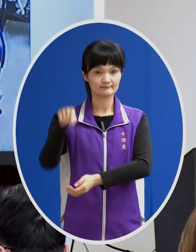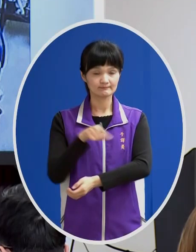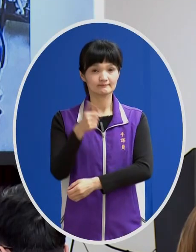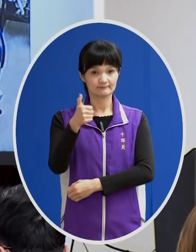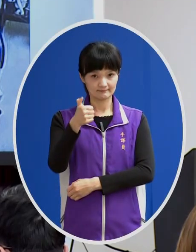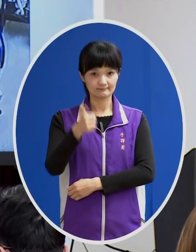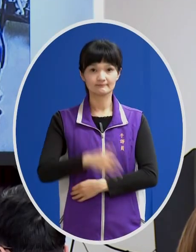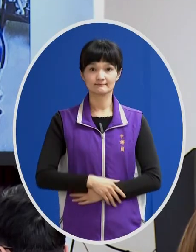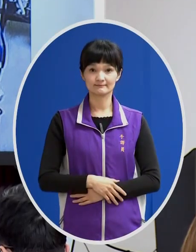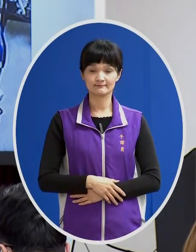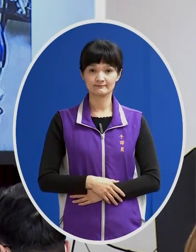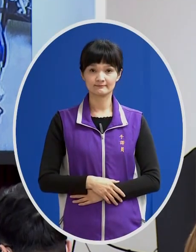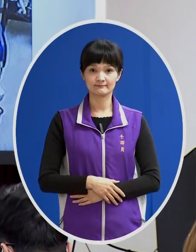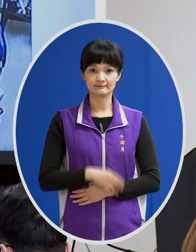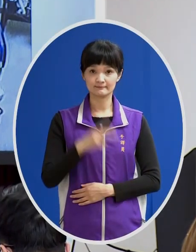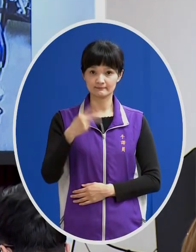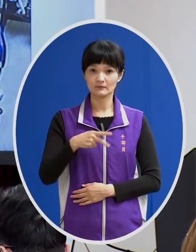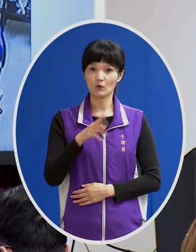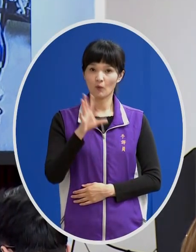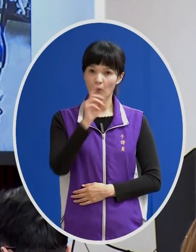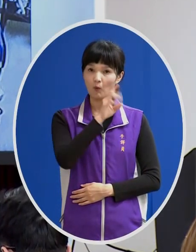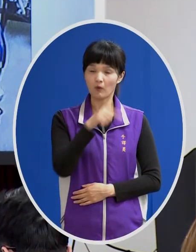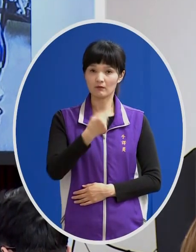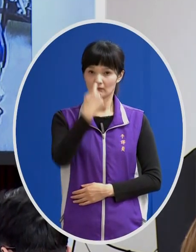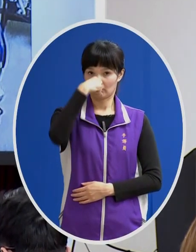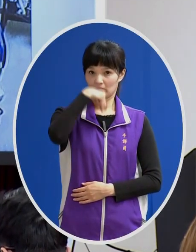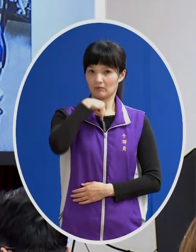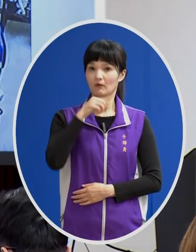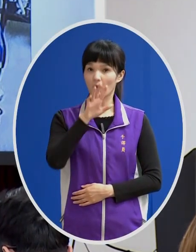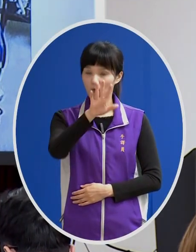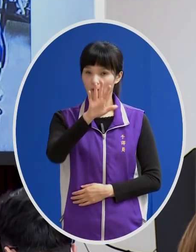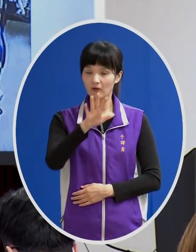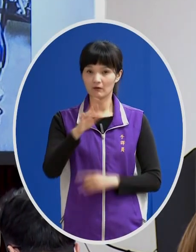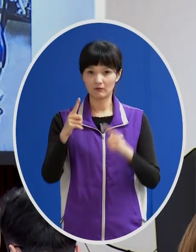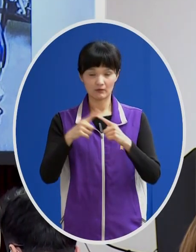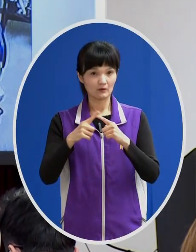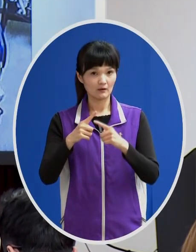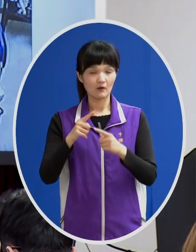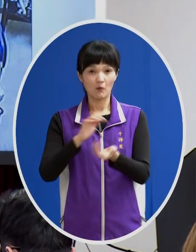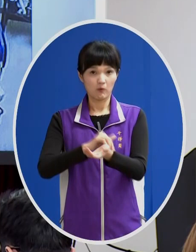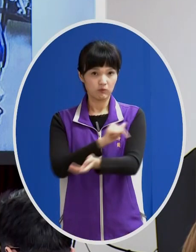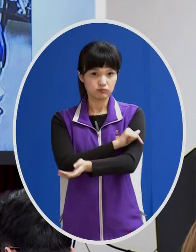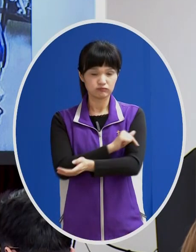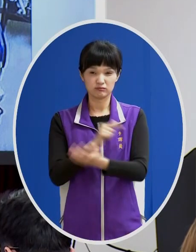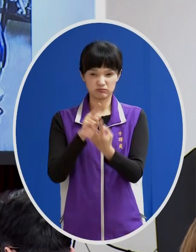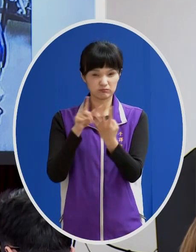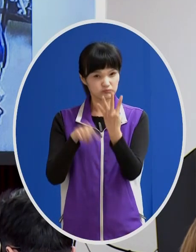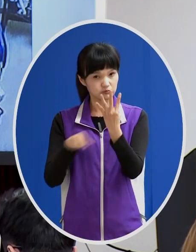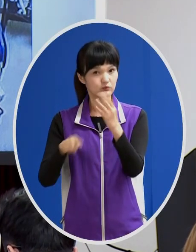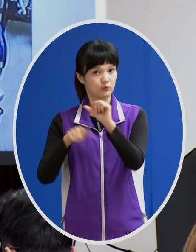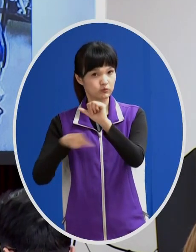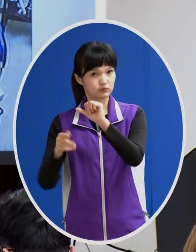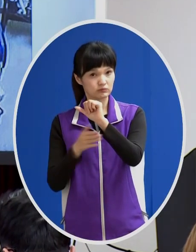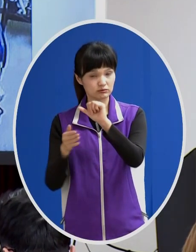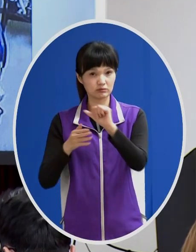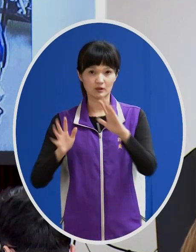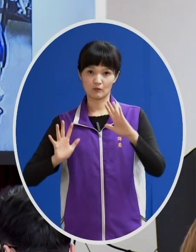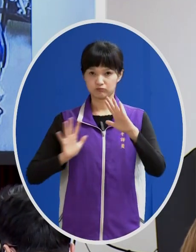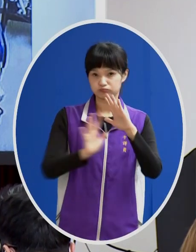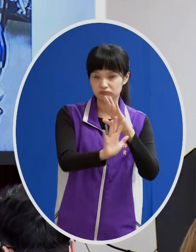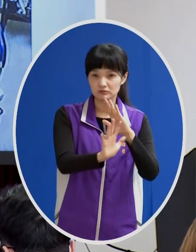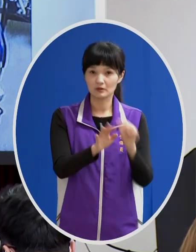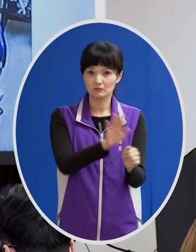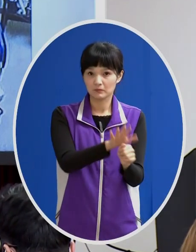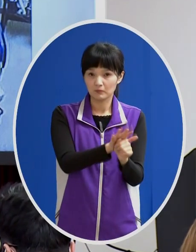易。 那有时候在插管的时候，哦，进去就更多人哦，可能4、5个都这样穿着进去，这为了一个病